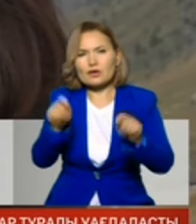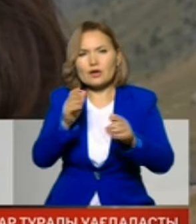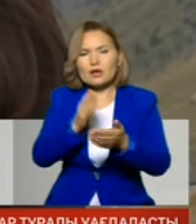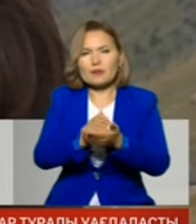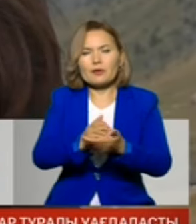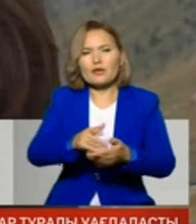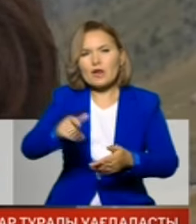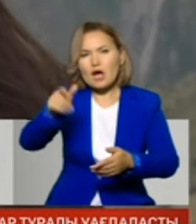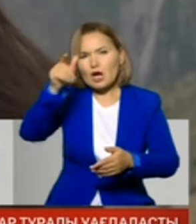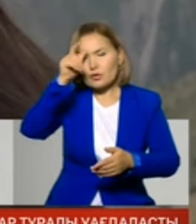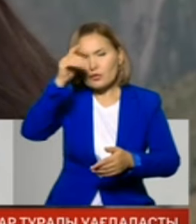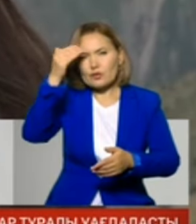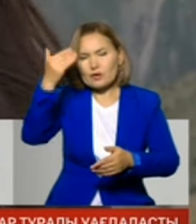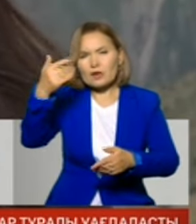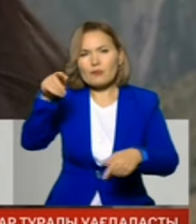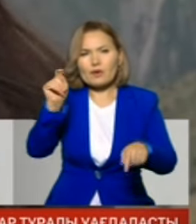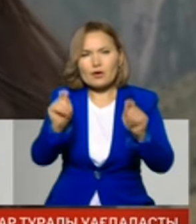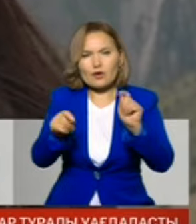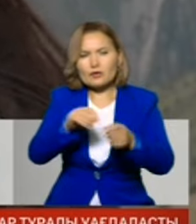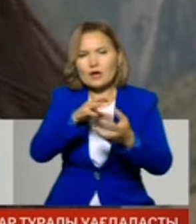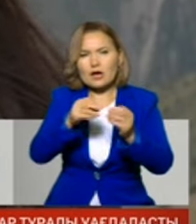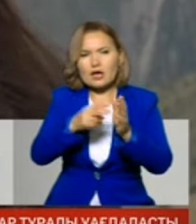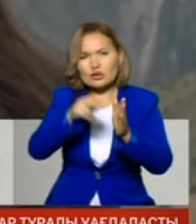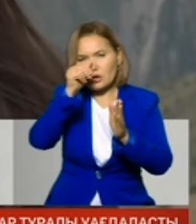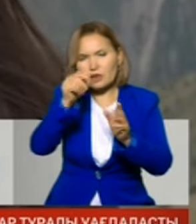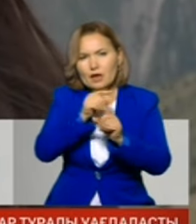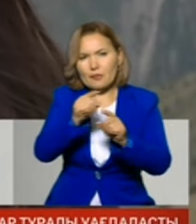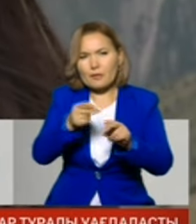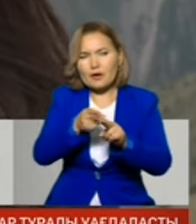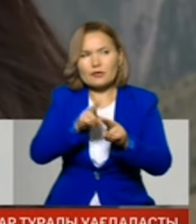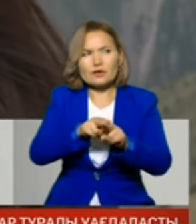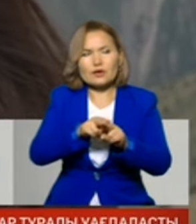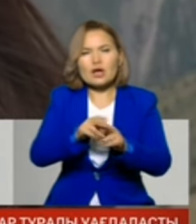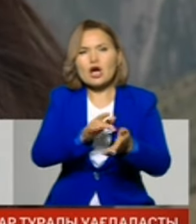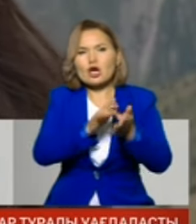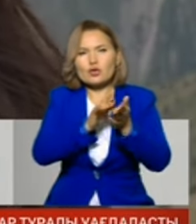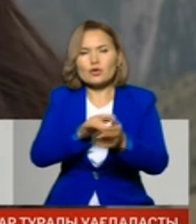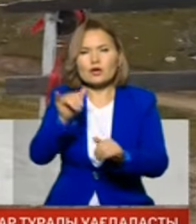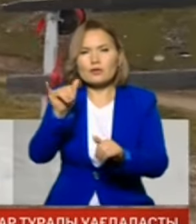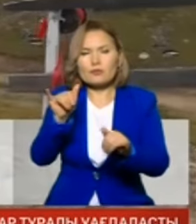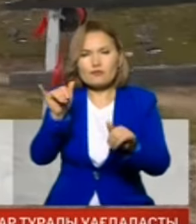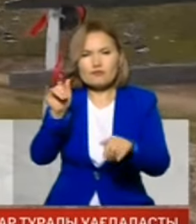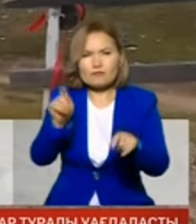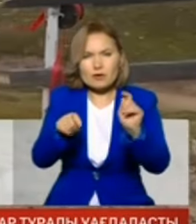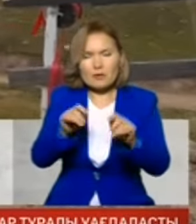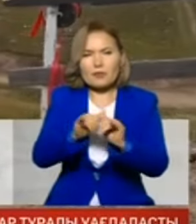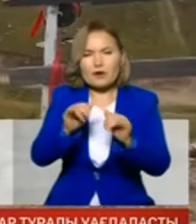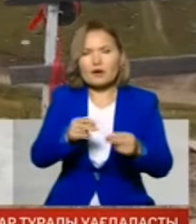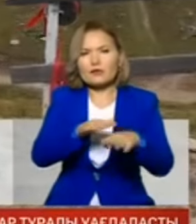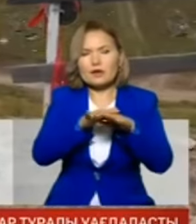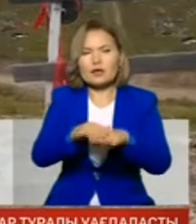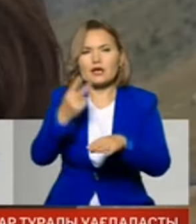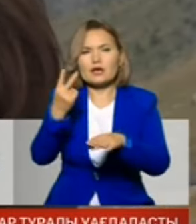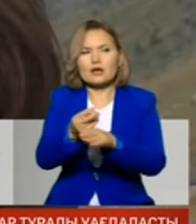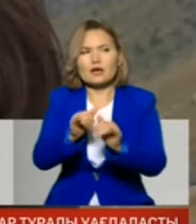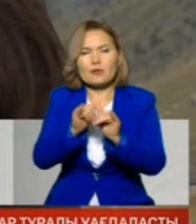Туристердің артуының арқасында ағымдағы жылдың 7 айы бойынша туризм саласына инвестиция көлемі 2 есе